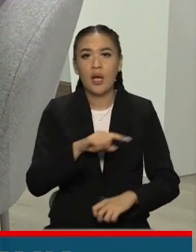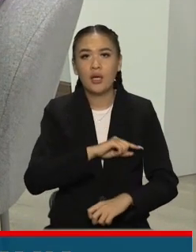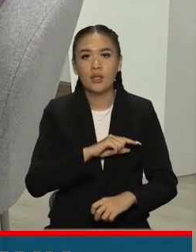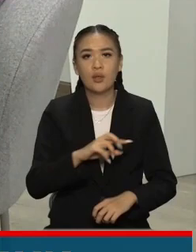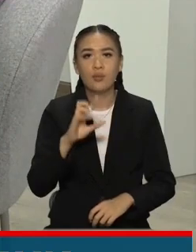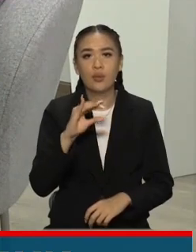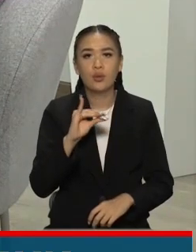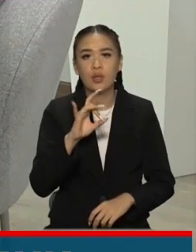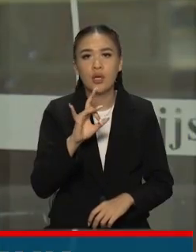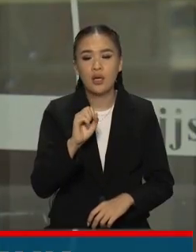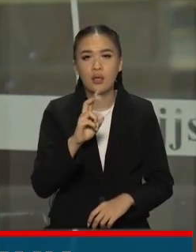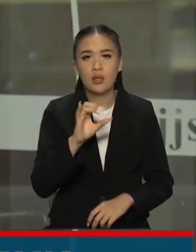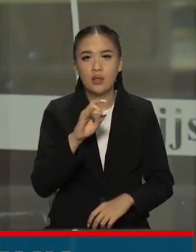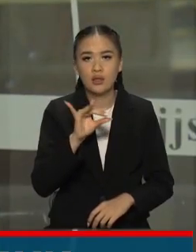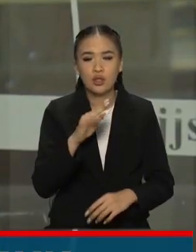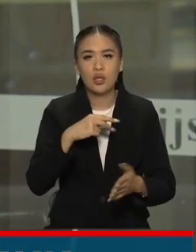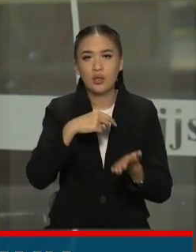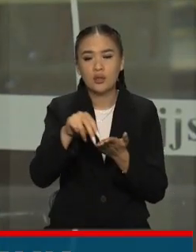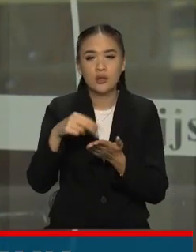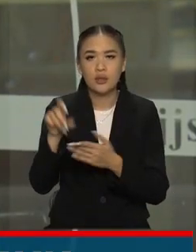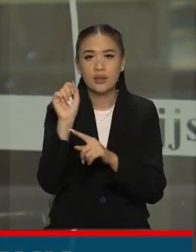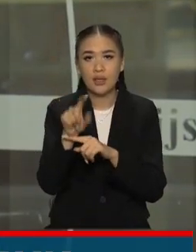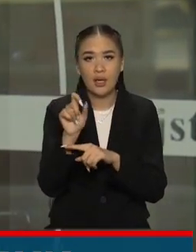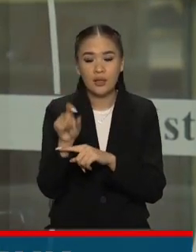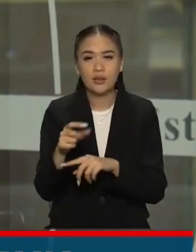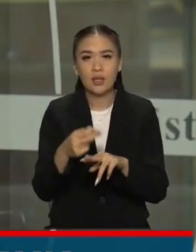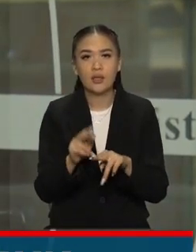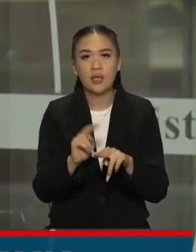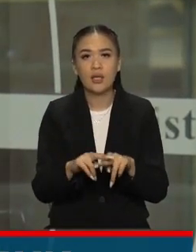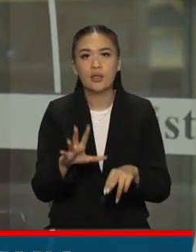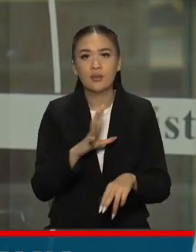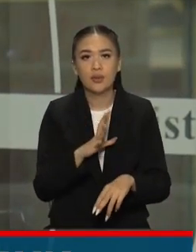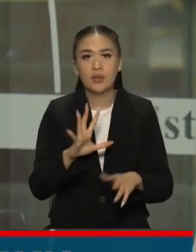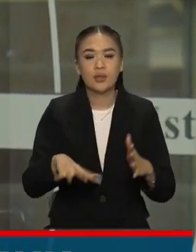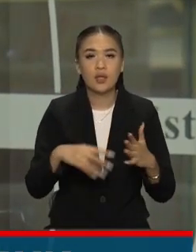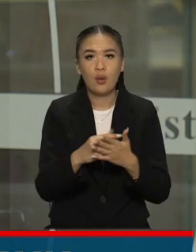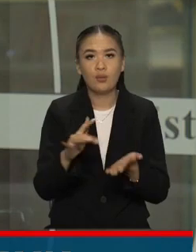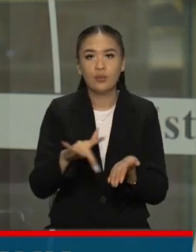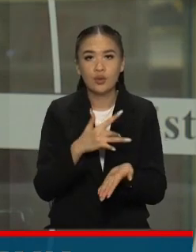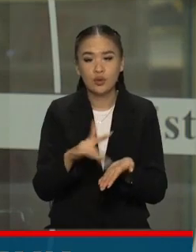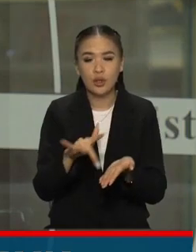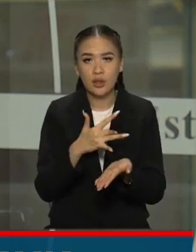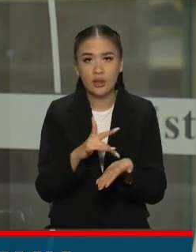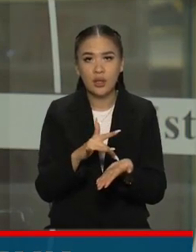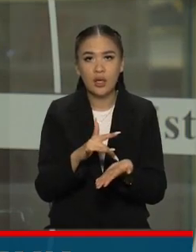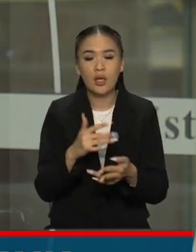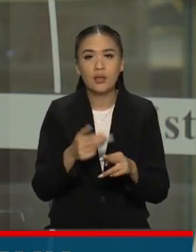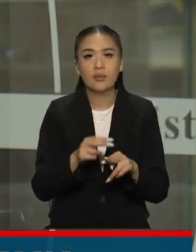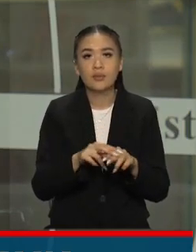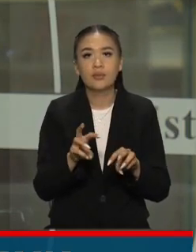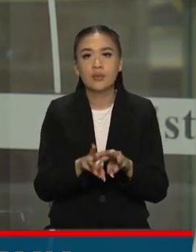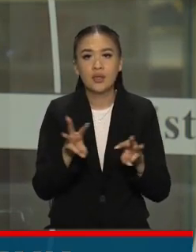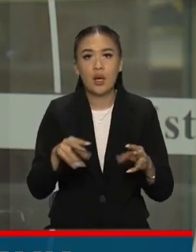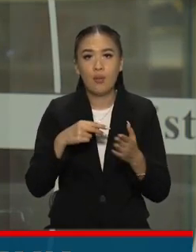то есть при закупе гособоронзаказа выделяются средства с республиканского бюджета. Одно министерство